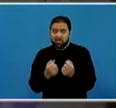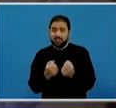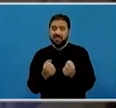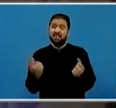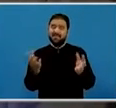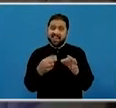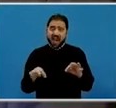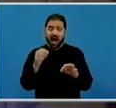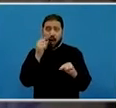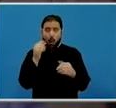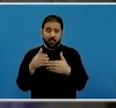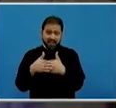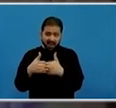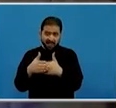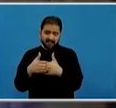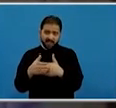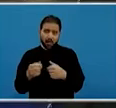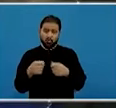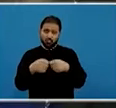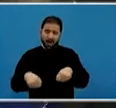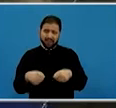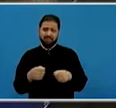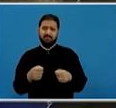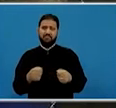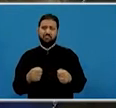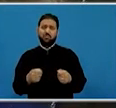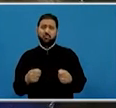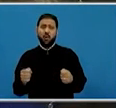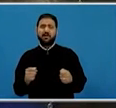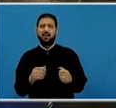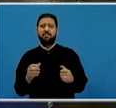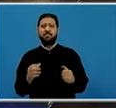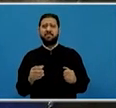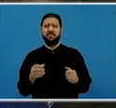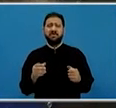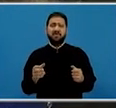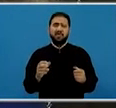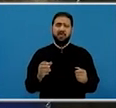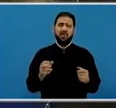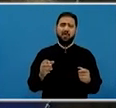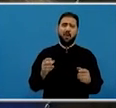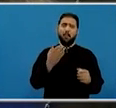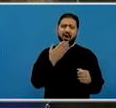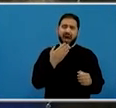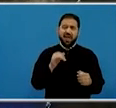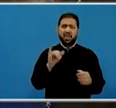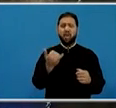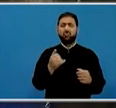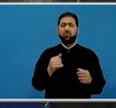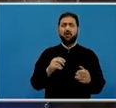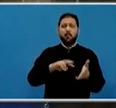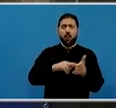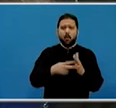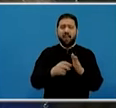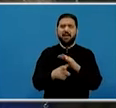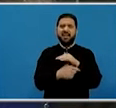îl accepti pe cel de lângă tine și mai ales atunci când ești obligat, dar îți și dorești să conviețuiești împreună cu el. Deci există în